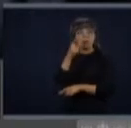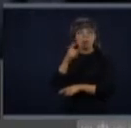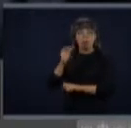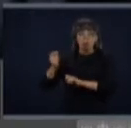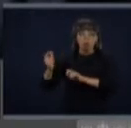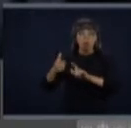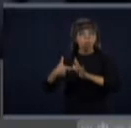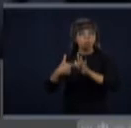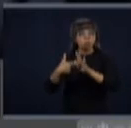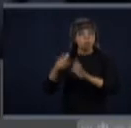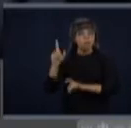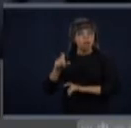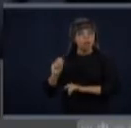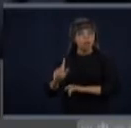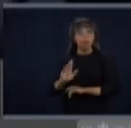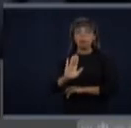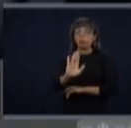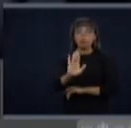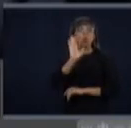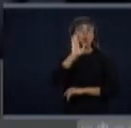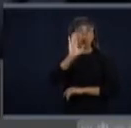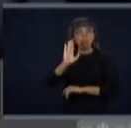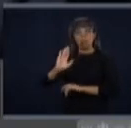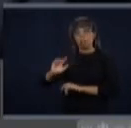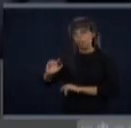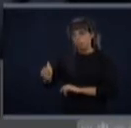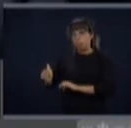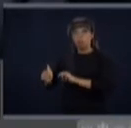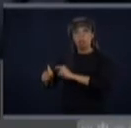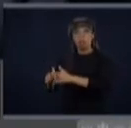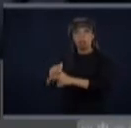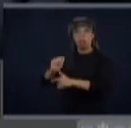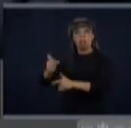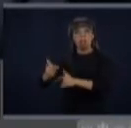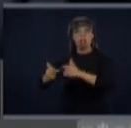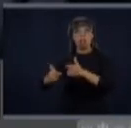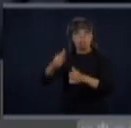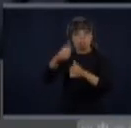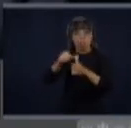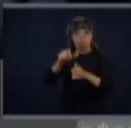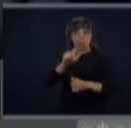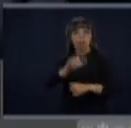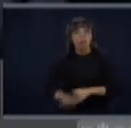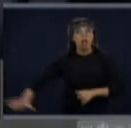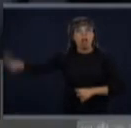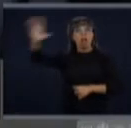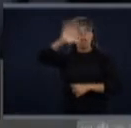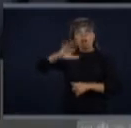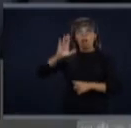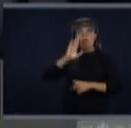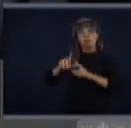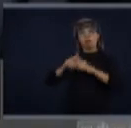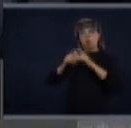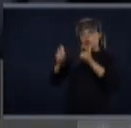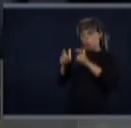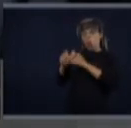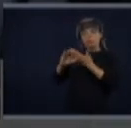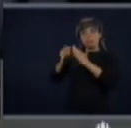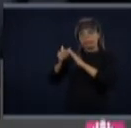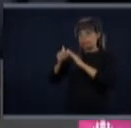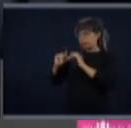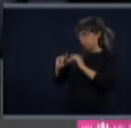enfants ne vont pas tous revenir en même temps. Dans la région de Montréal, nous allons rouvrir le 19